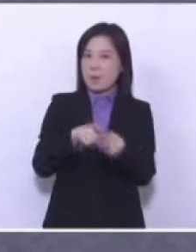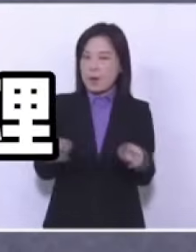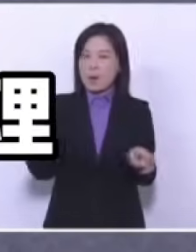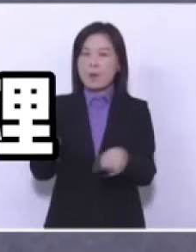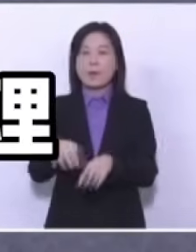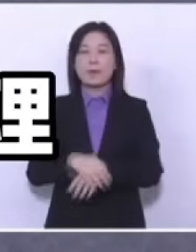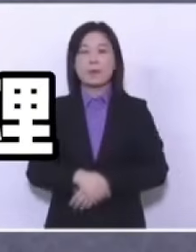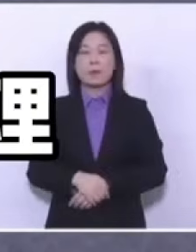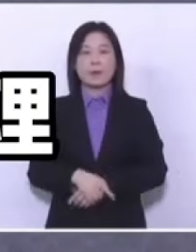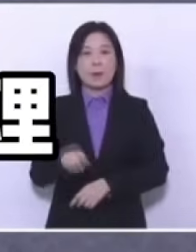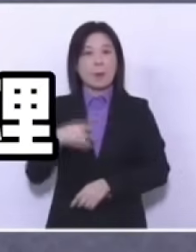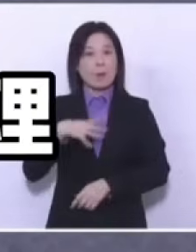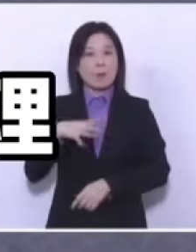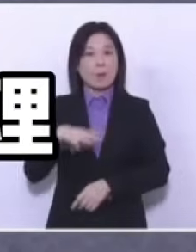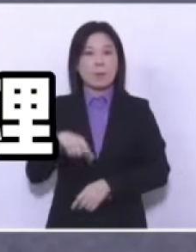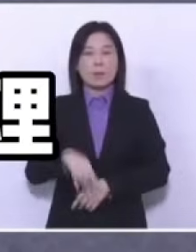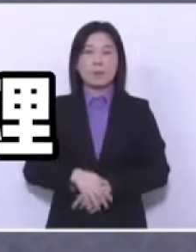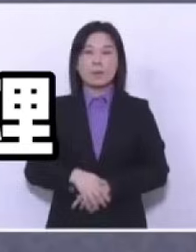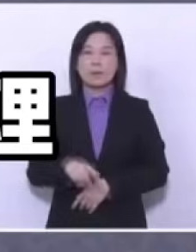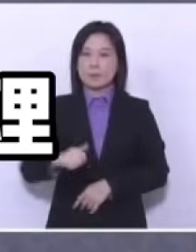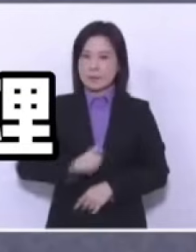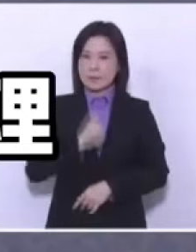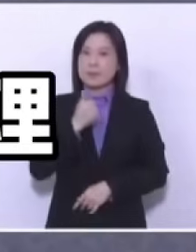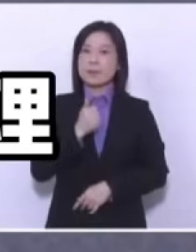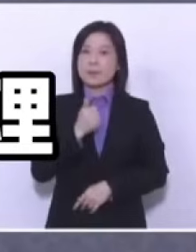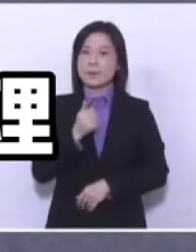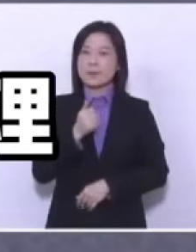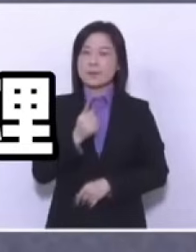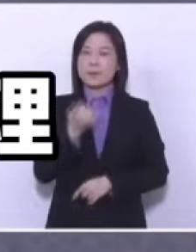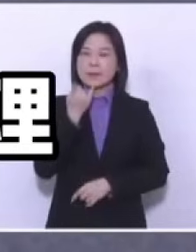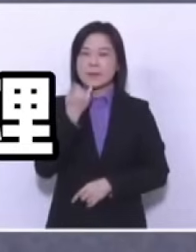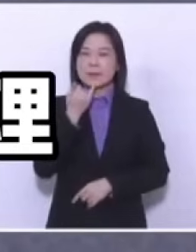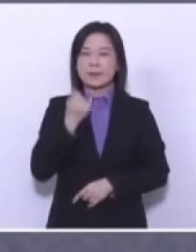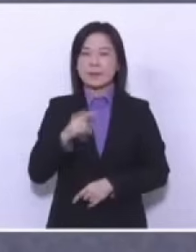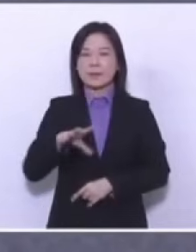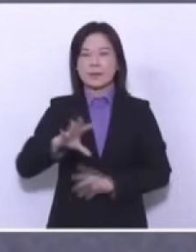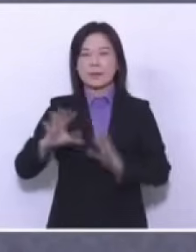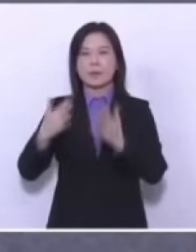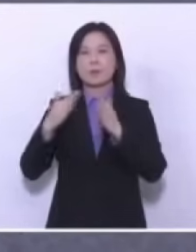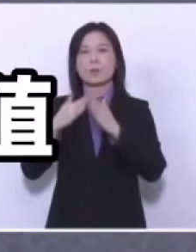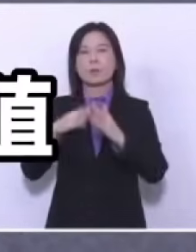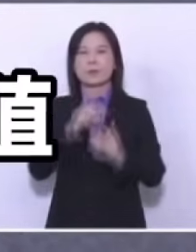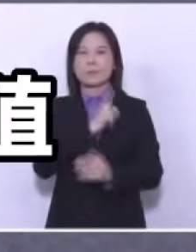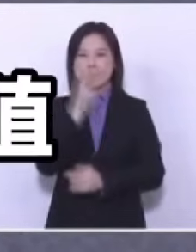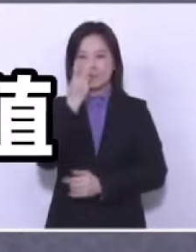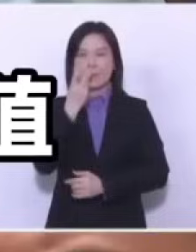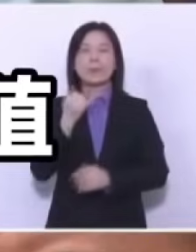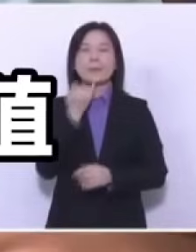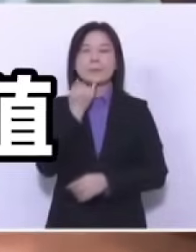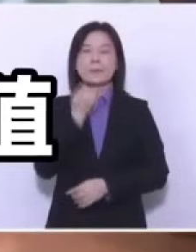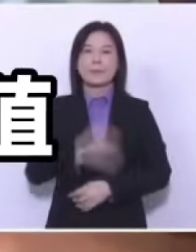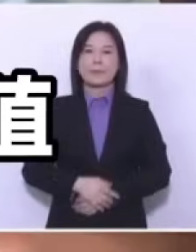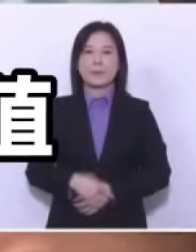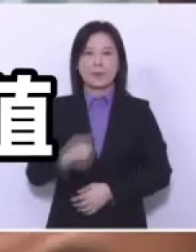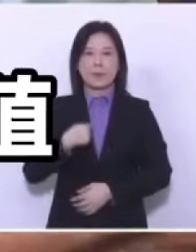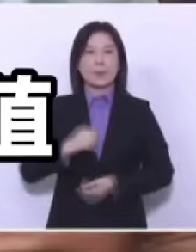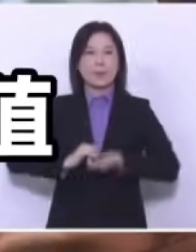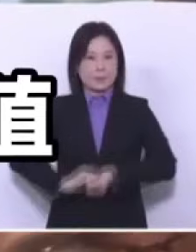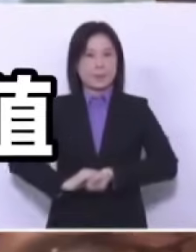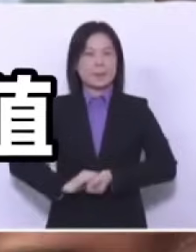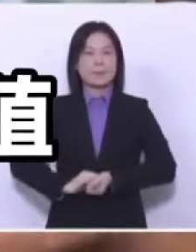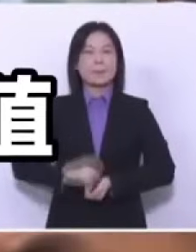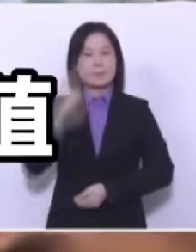会。我知道我们会真正实现国家治理。柯文哲一定会坚